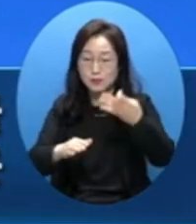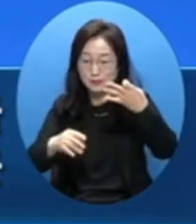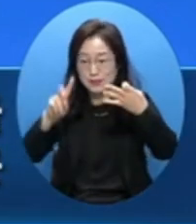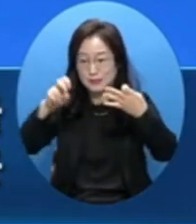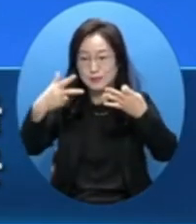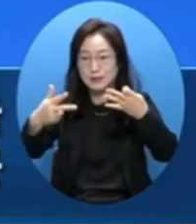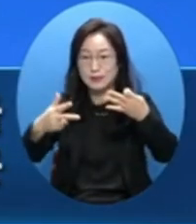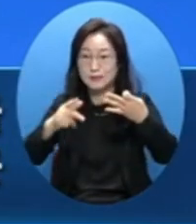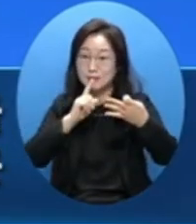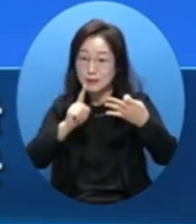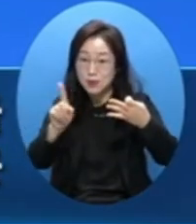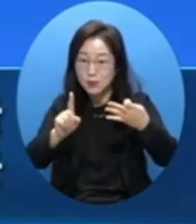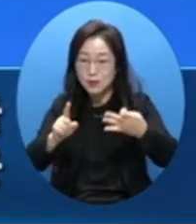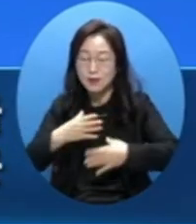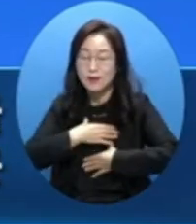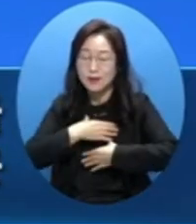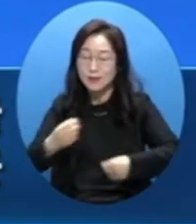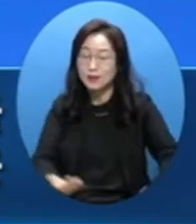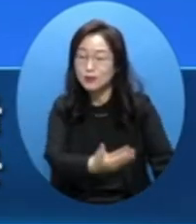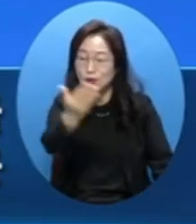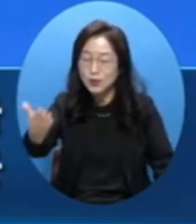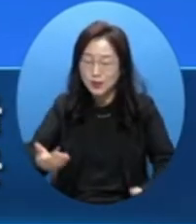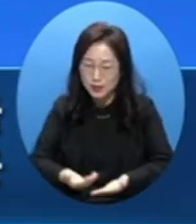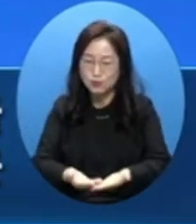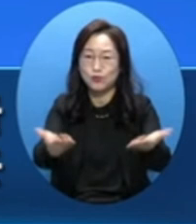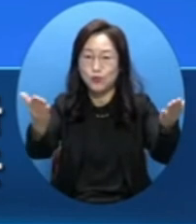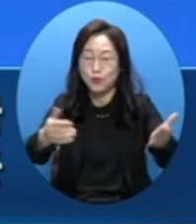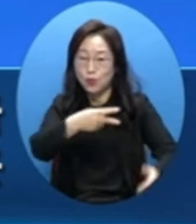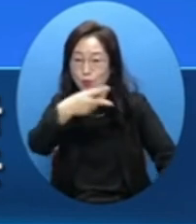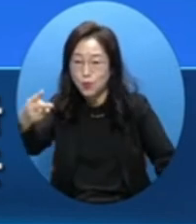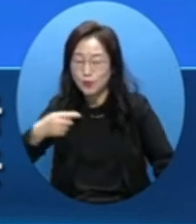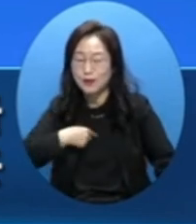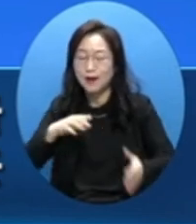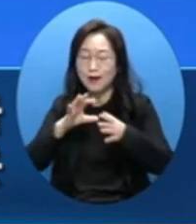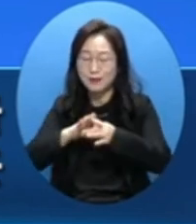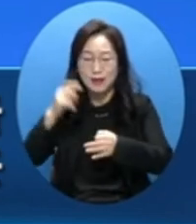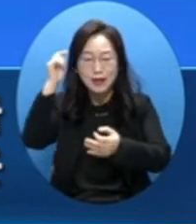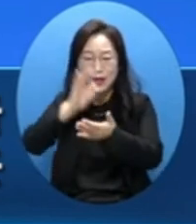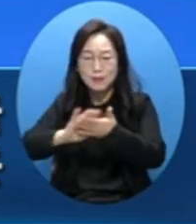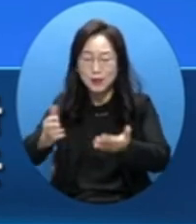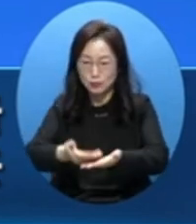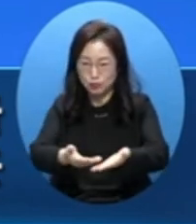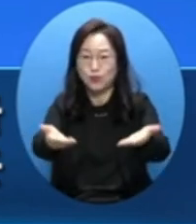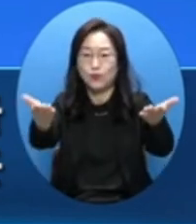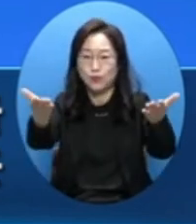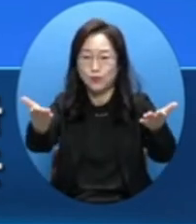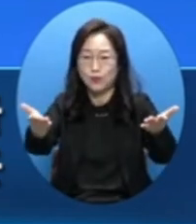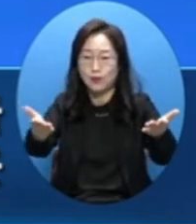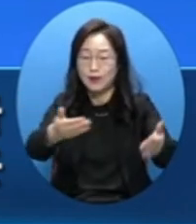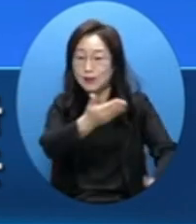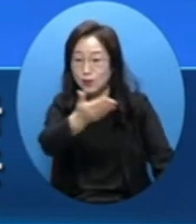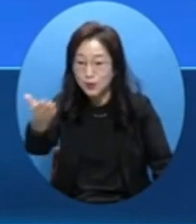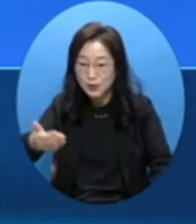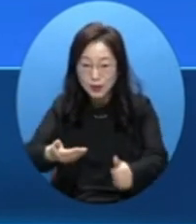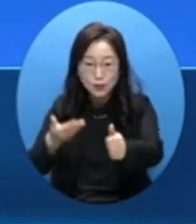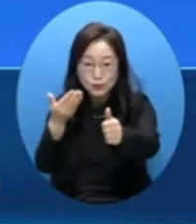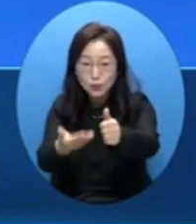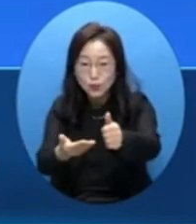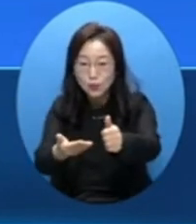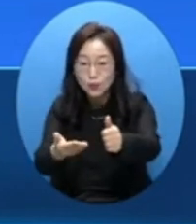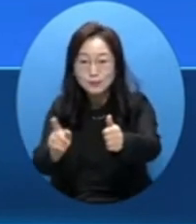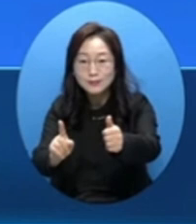27절에 말씀하시기를 평안을 너에게 끼치노니 곧 나의 평안을 너에게 주노라. 내가 너에게 주는